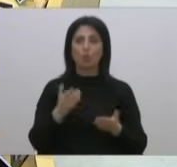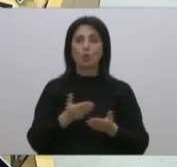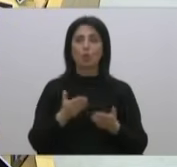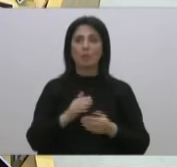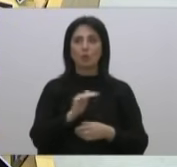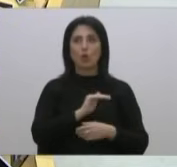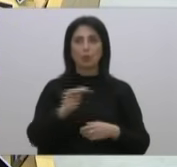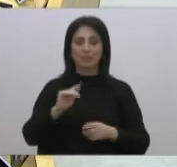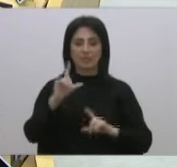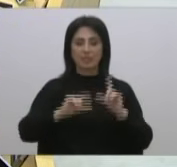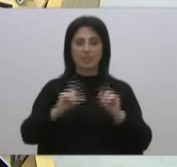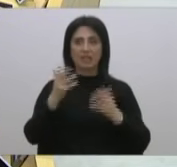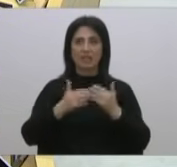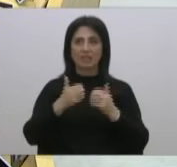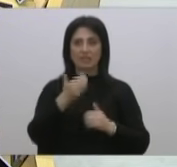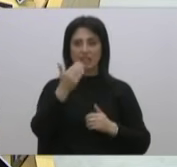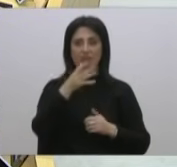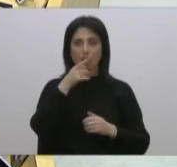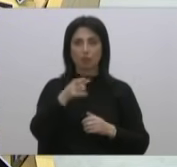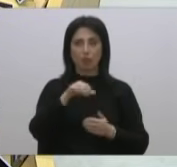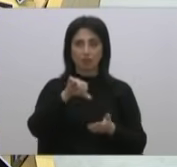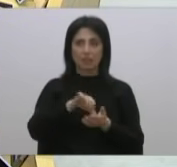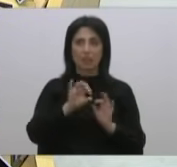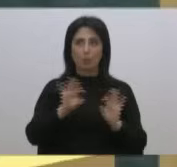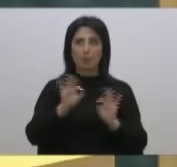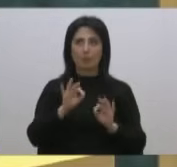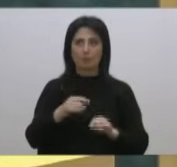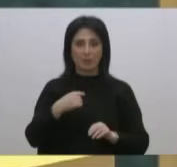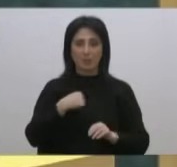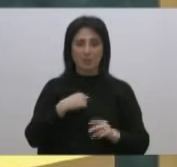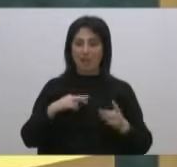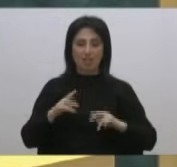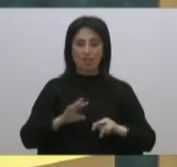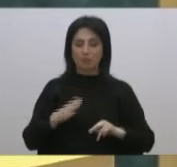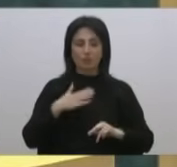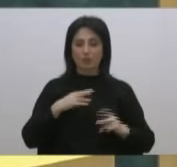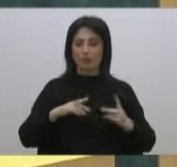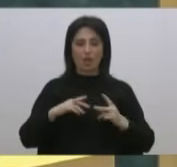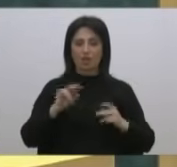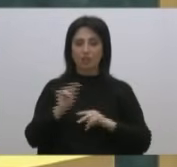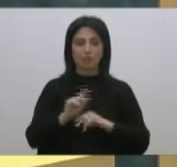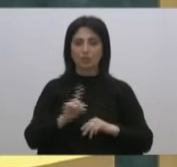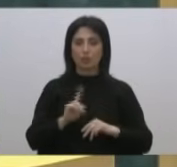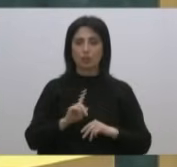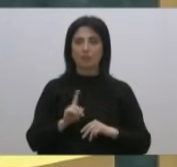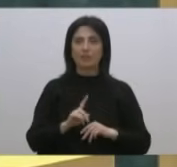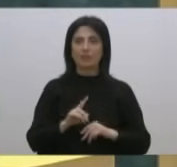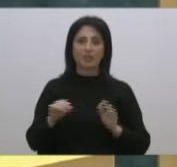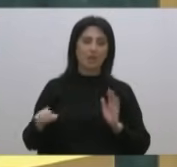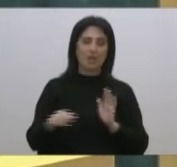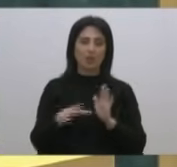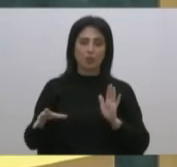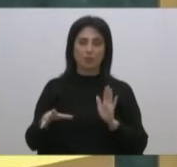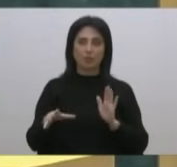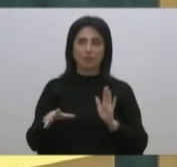რომელიც ოფიციალური სტატისტიკა თქვენ დროს წარმოებული, მე არ შემიცვლია და ჩვენ არ შეგვისწორებია,